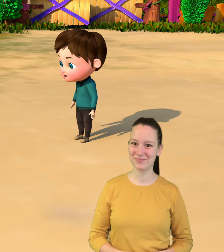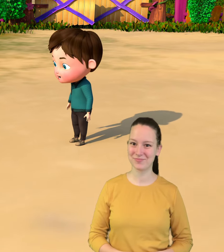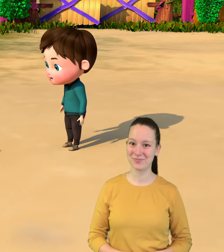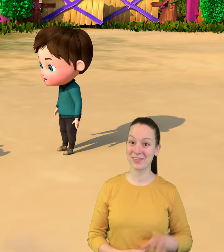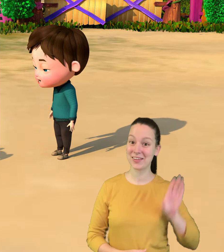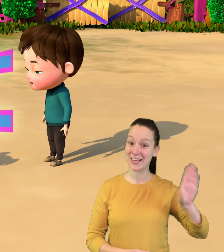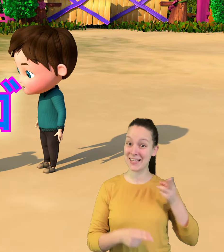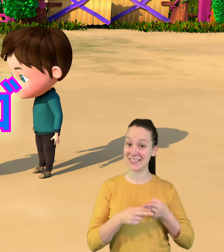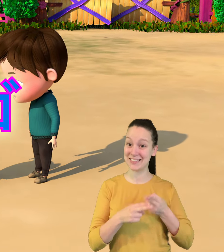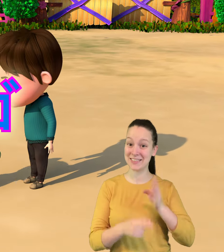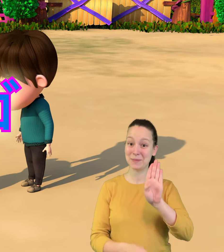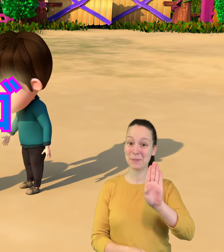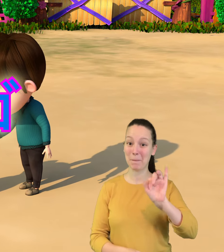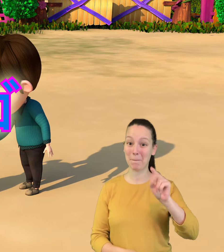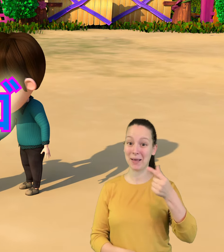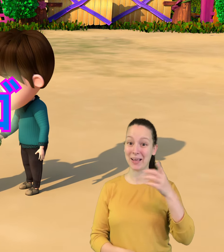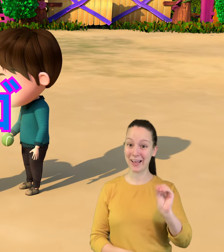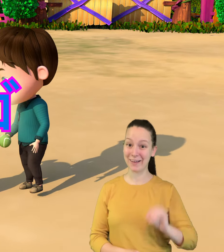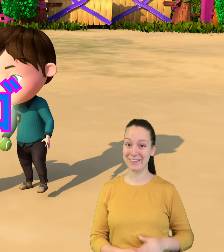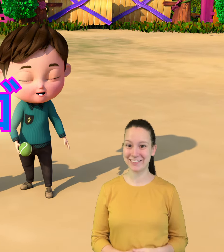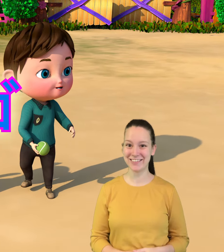終わりビンゴ